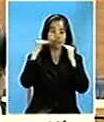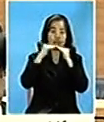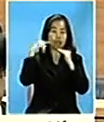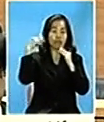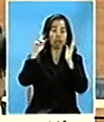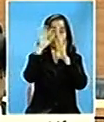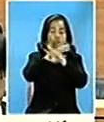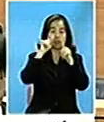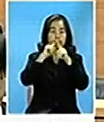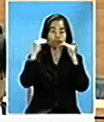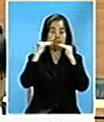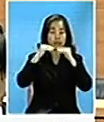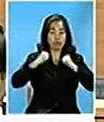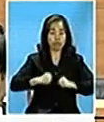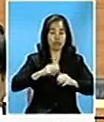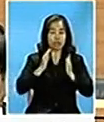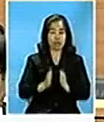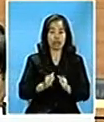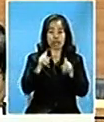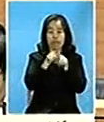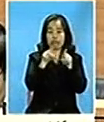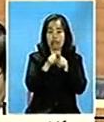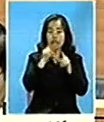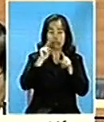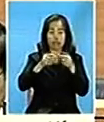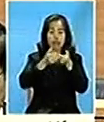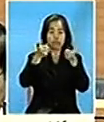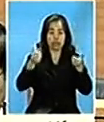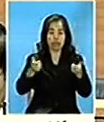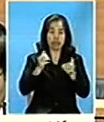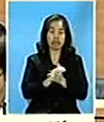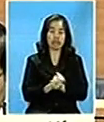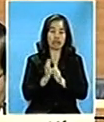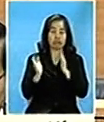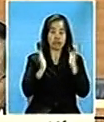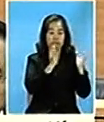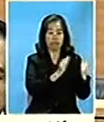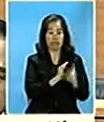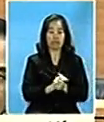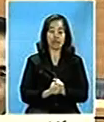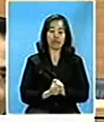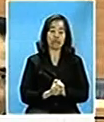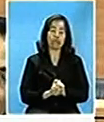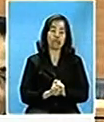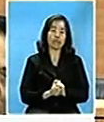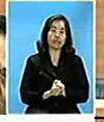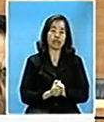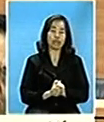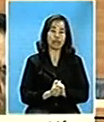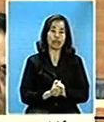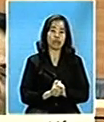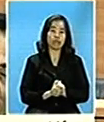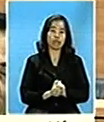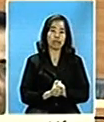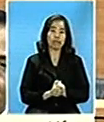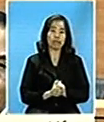ษยชนเหมือนกันนะคะแต่ว่ามันต้องแยกกันไปอีกเรื่องนึงที่ดิฉันอยากจะเรียนว่าเบจิงเนี่ย